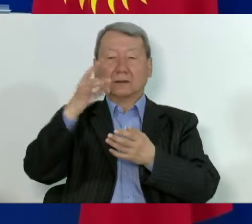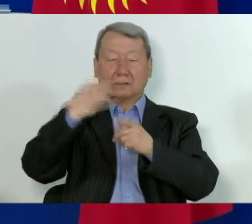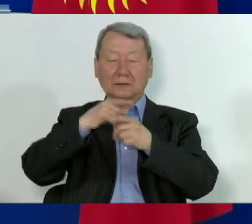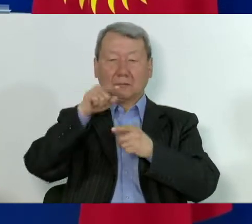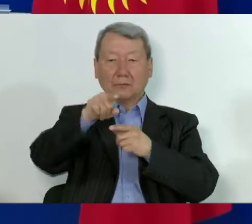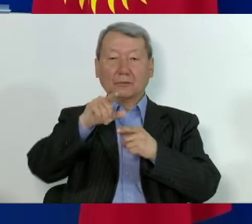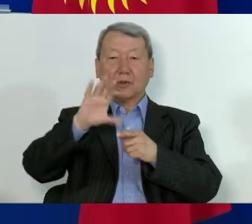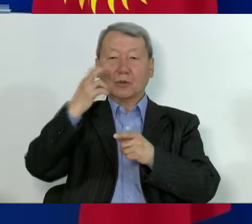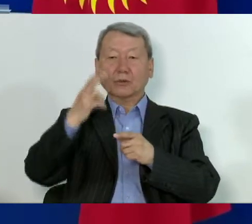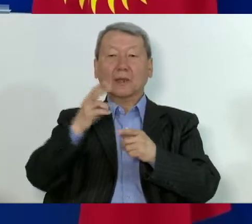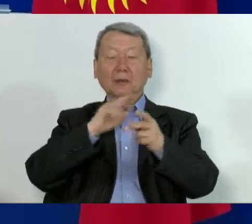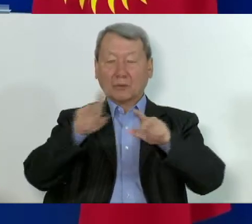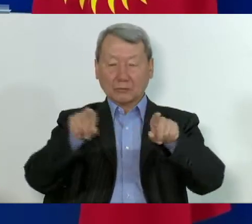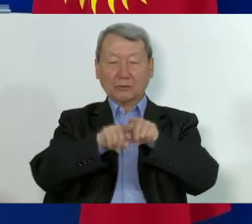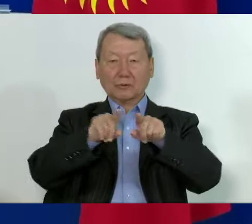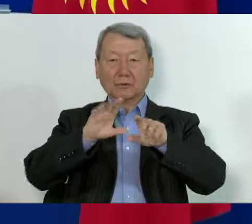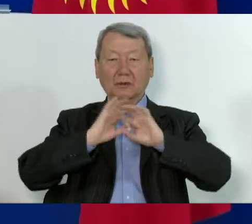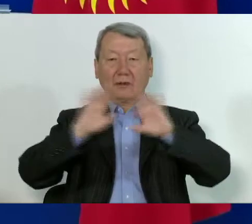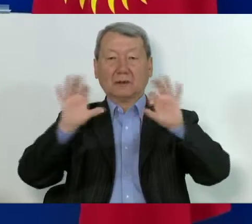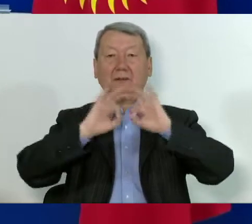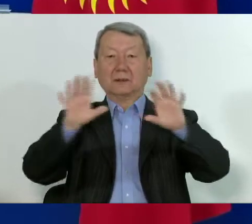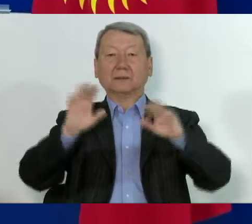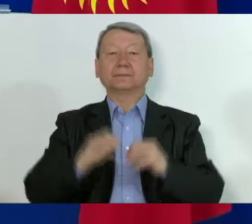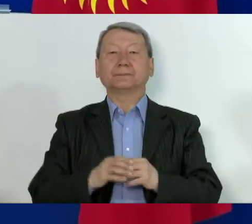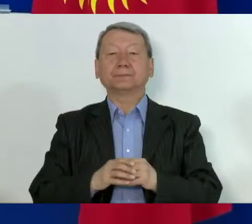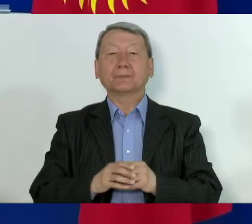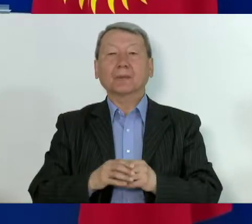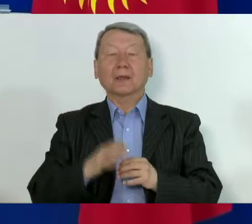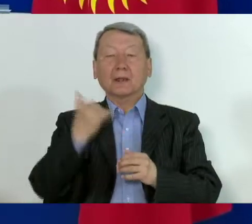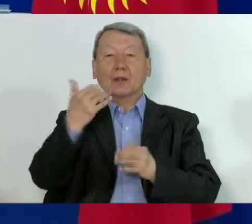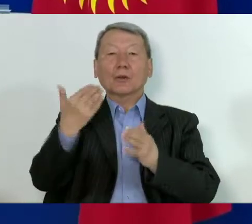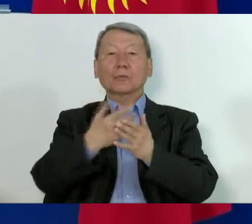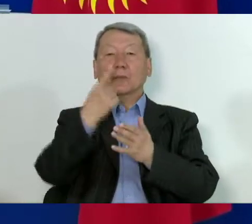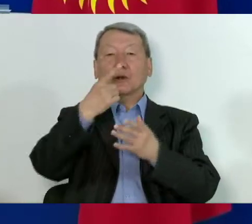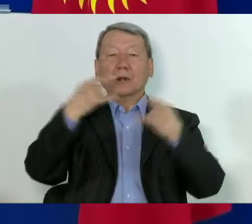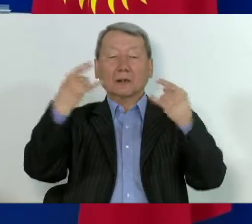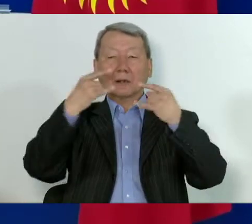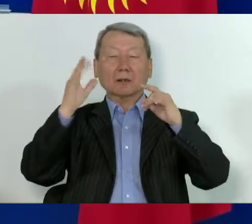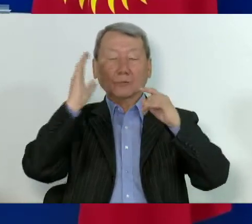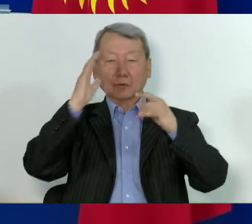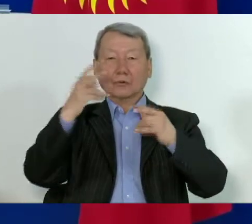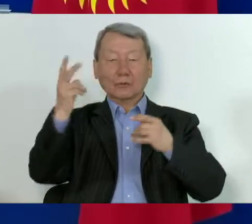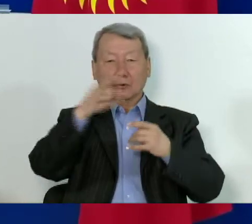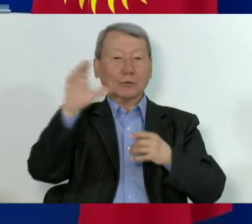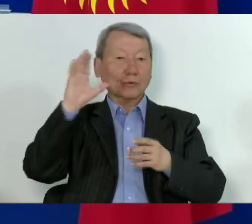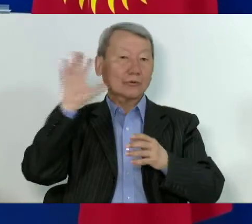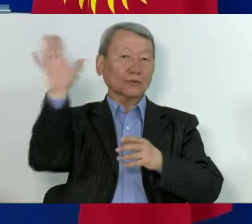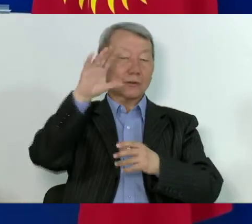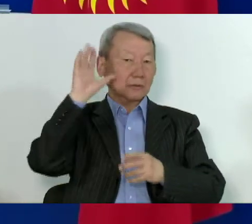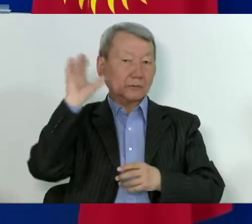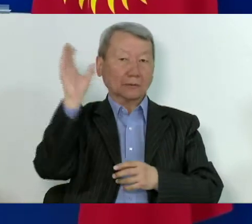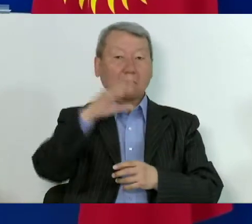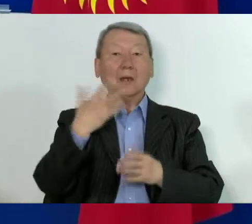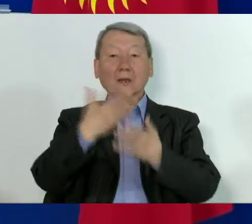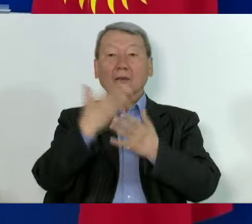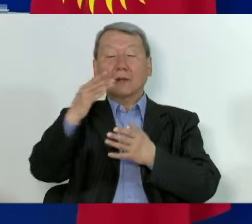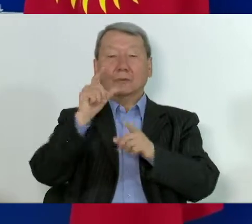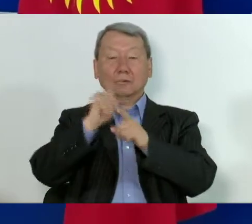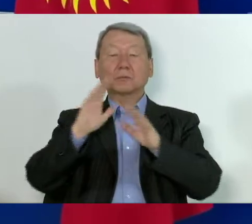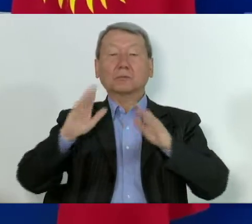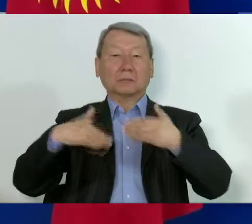өкмөтү, социальное правительство, МТРК, ЛТР жана Биринчи радионун баракчаларынан көрүп уга аласыздар. Алмаз Кыдырмаевич, сөз